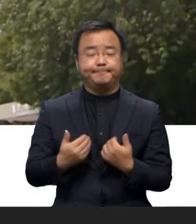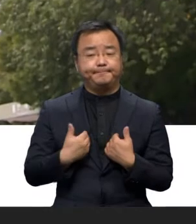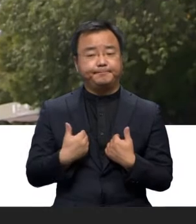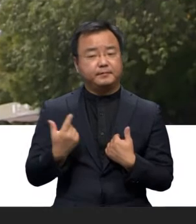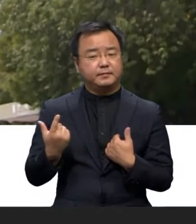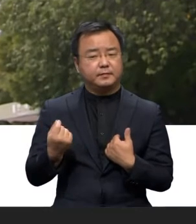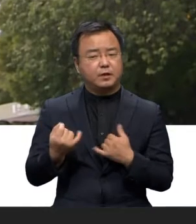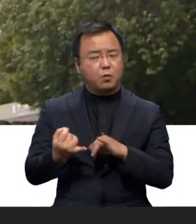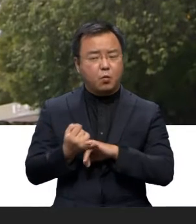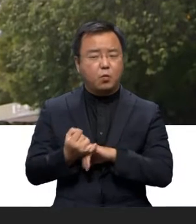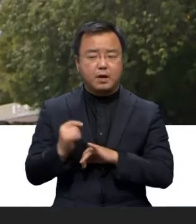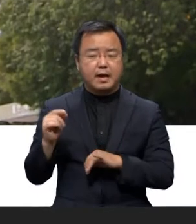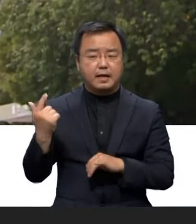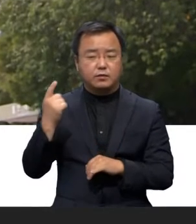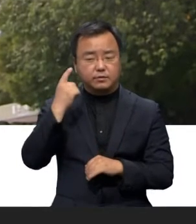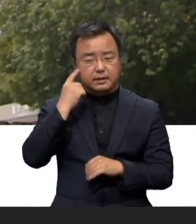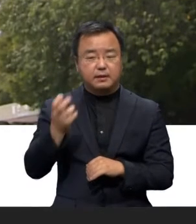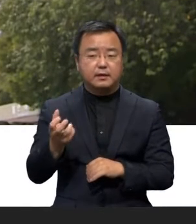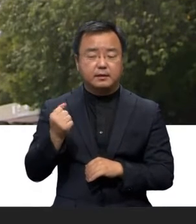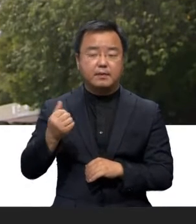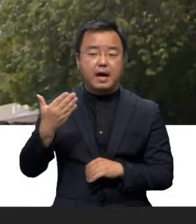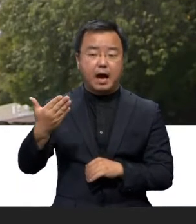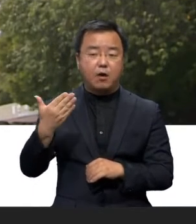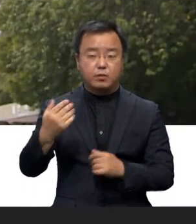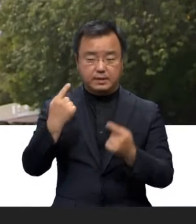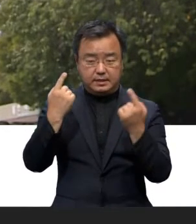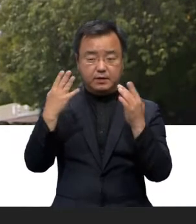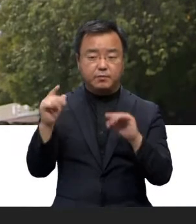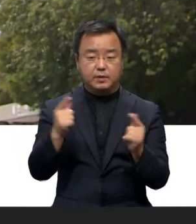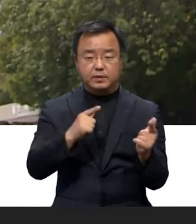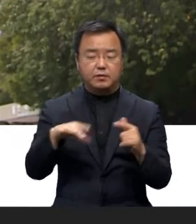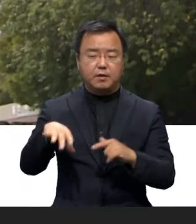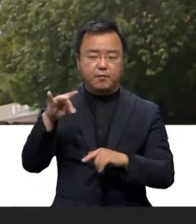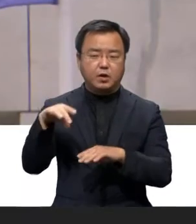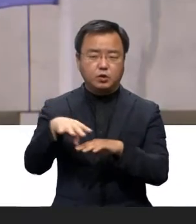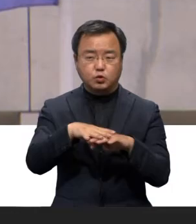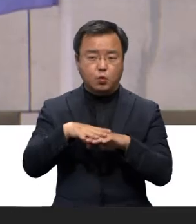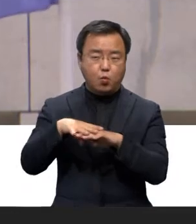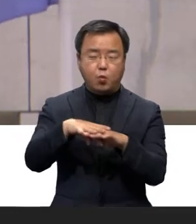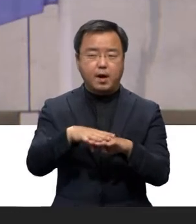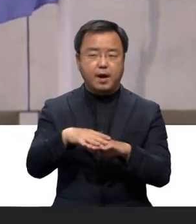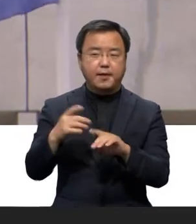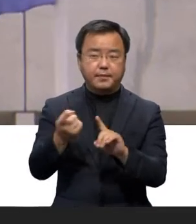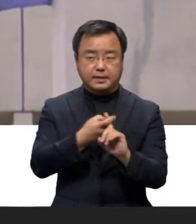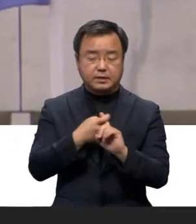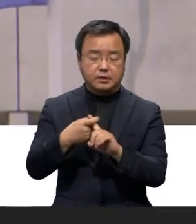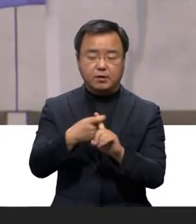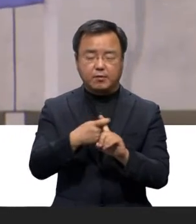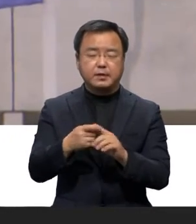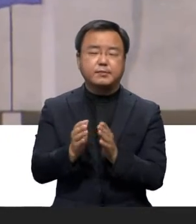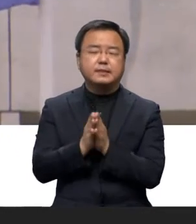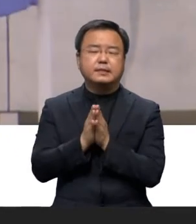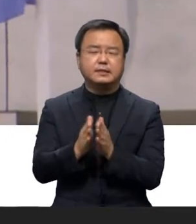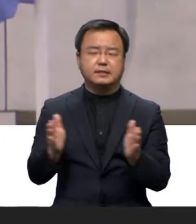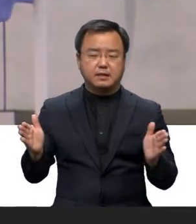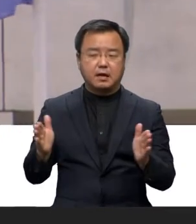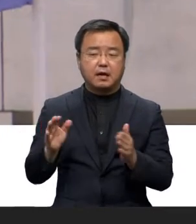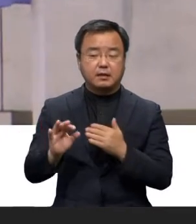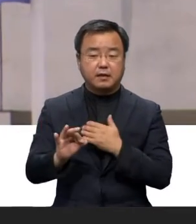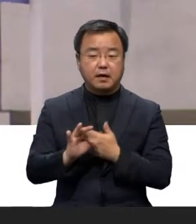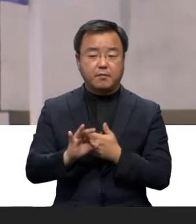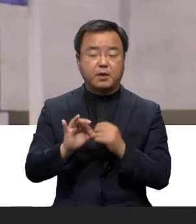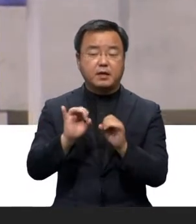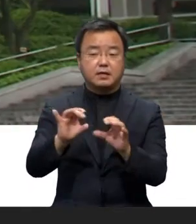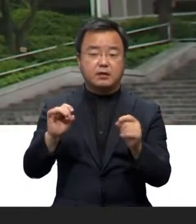그렇지는 않다고 봅니다. 우선 9개 대학이라도 이렇게 통합 네트워크 연합 체제를 위한 발걸음을 내디디면 우선